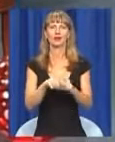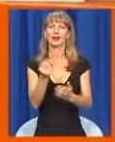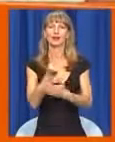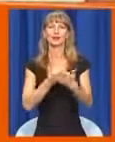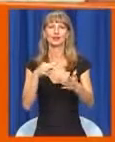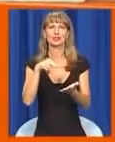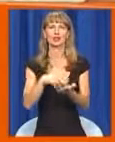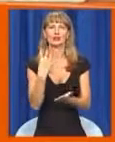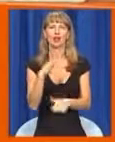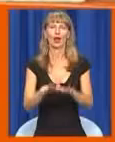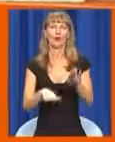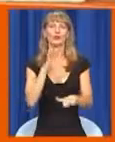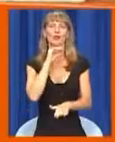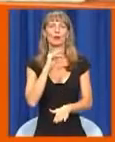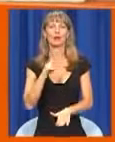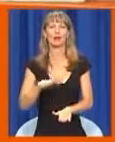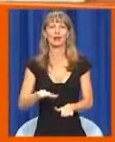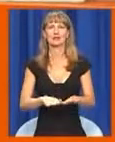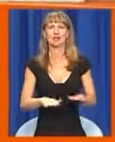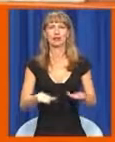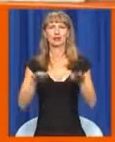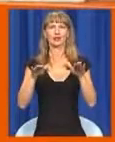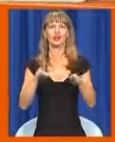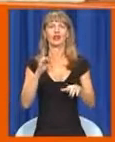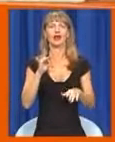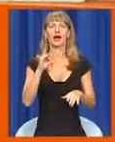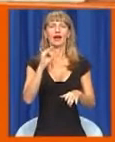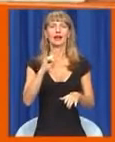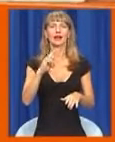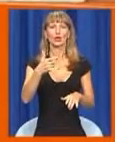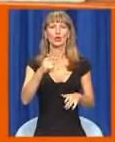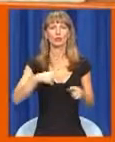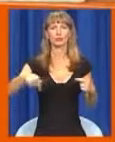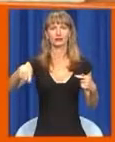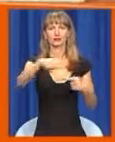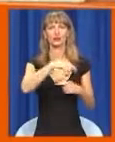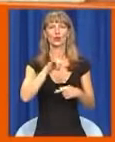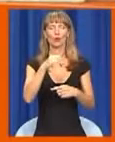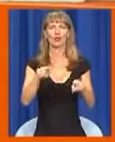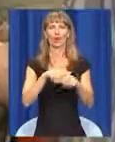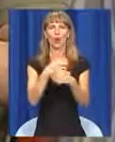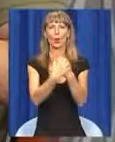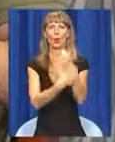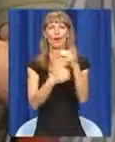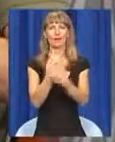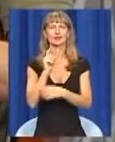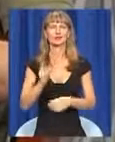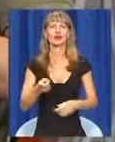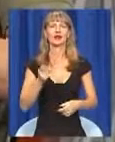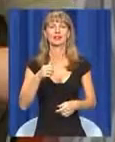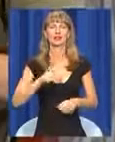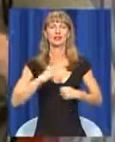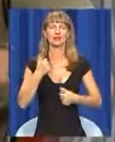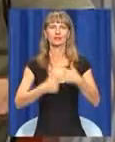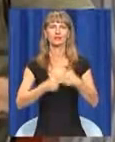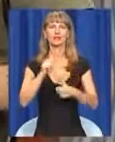стоїть чотирилапий цуцик такий на задніх лапках, на рингу, знаєш, як ото боксери виступають, в нього такі рукавиці, насправді, і вони намагаються змагатися